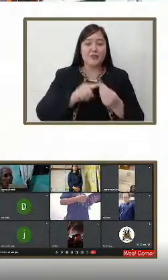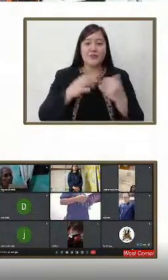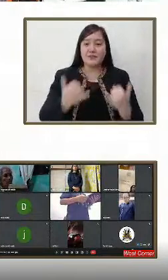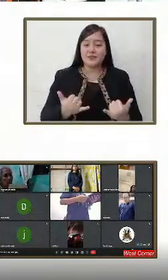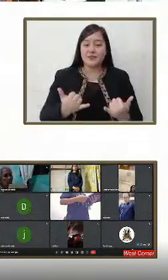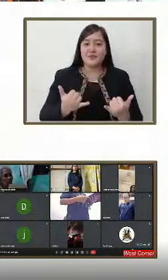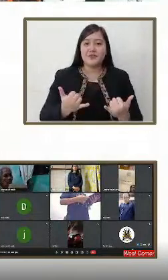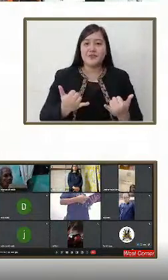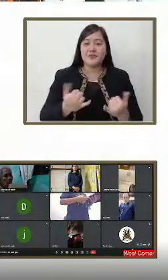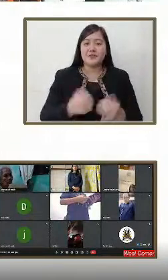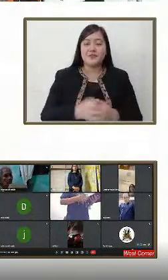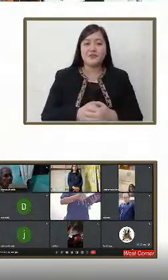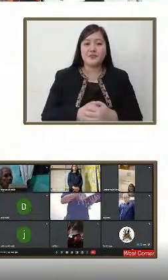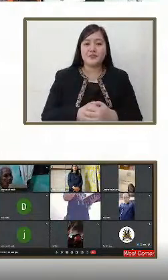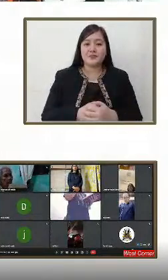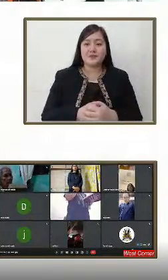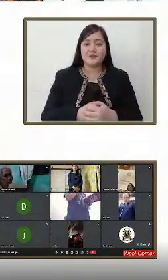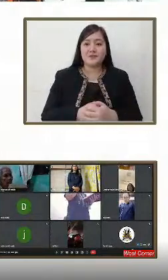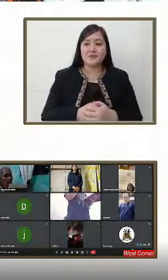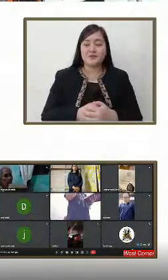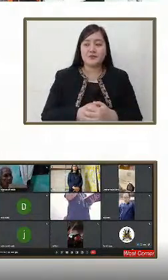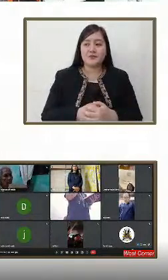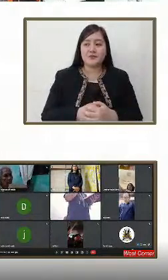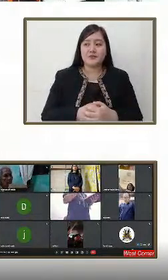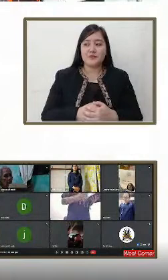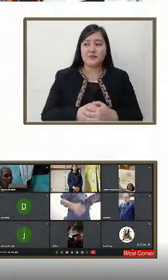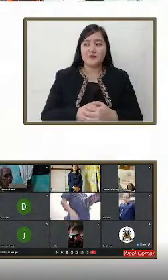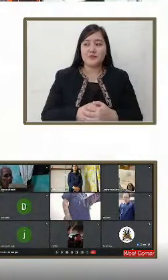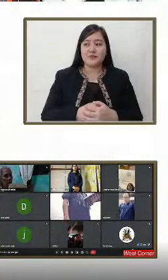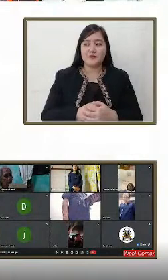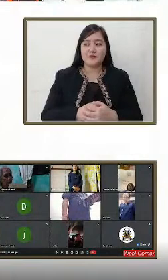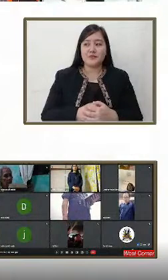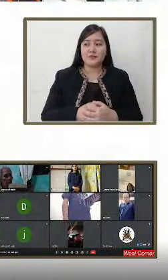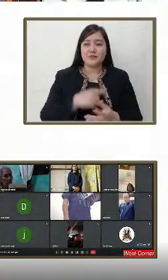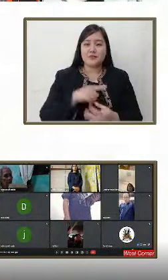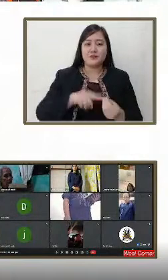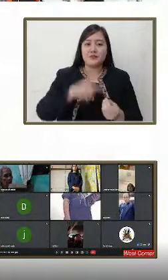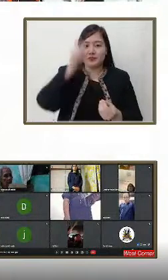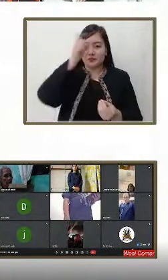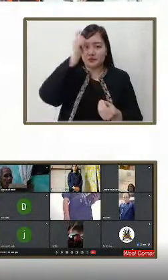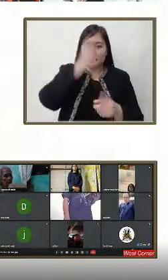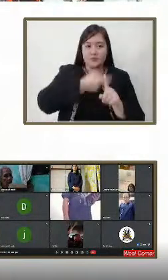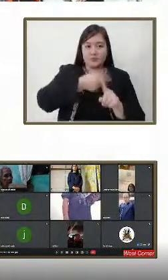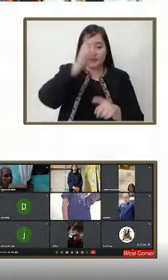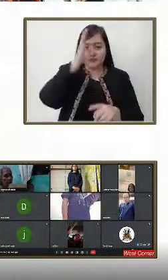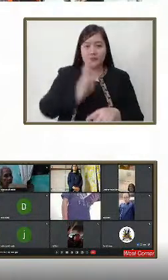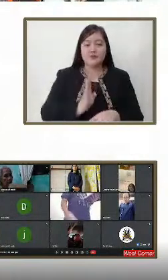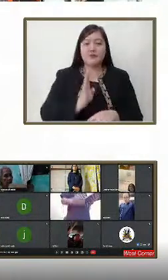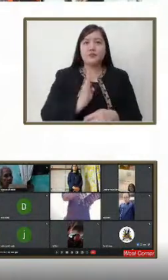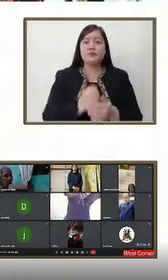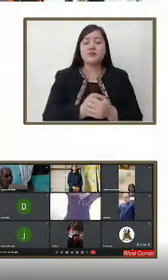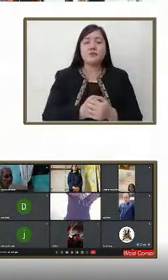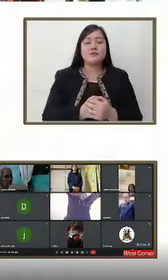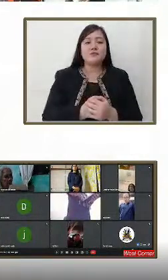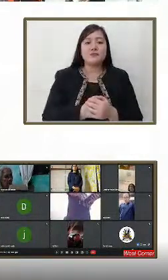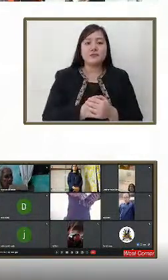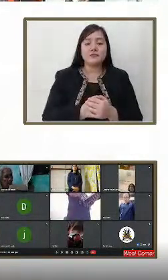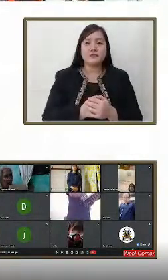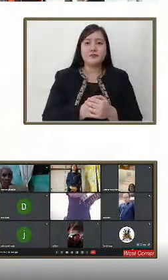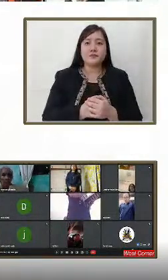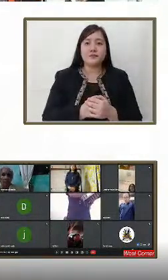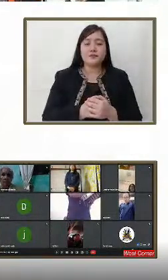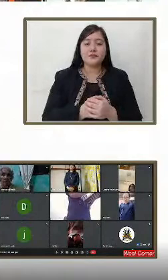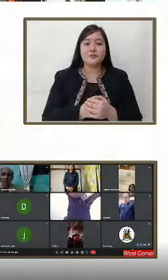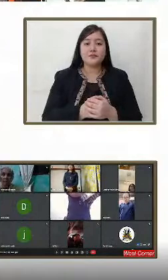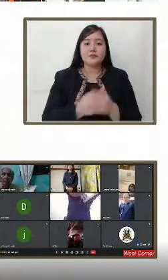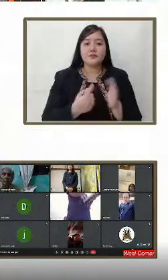naumpisahan po na ating sa mga preacher about the wisdom from God, no? At sabi ko nga sa inyo, mga kapatid, no, ito yung kailangan